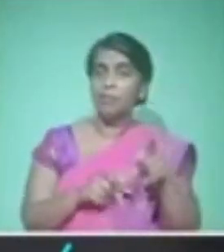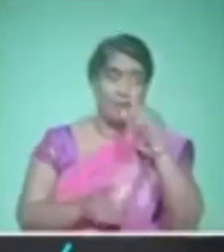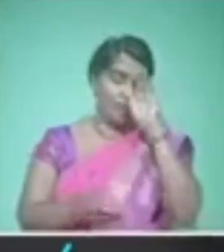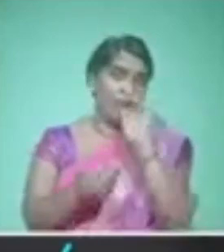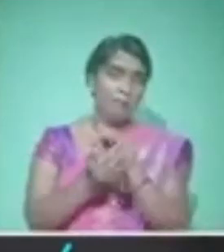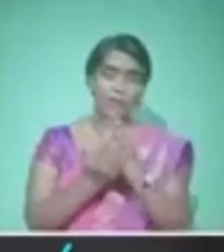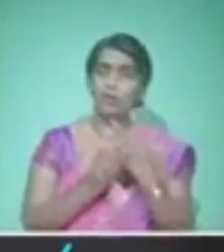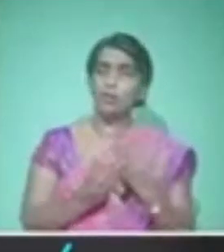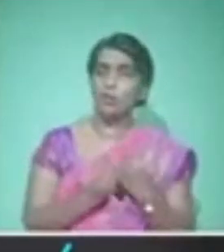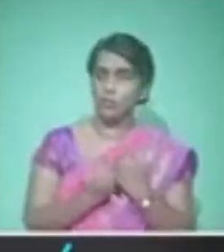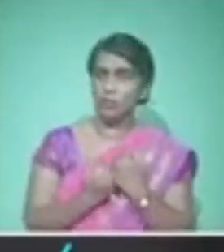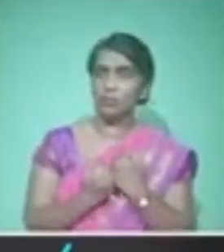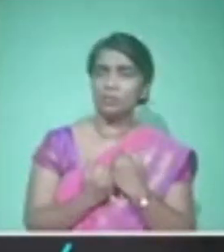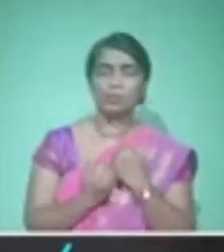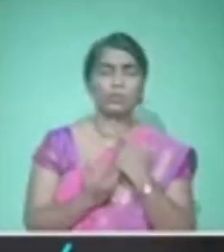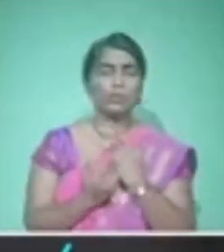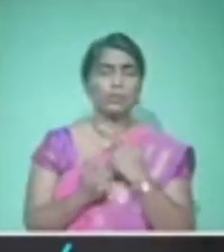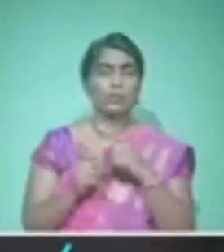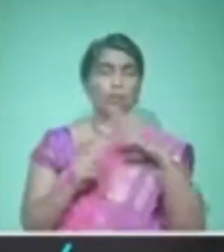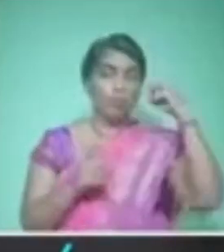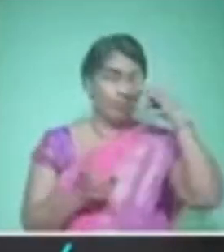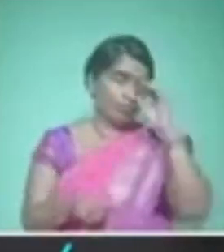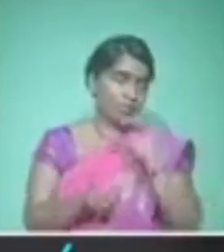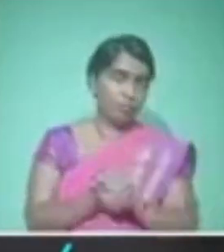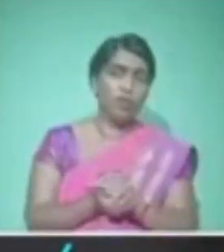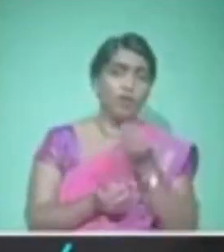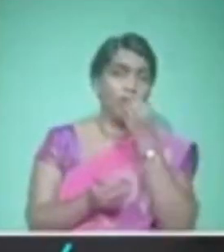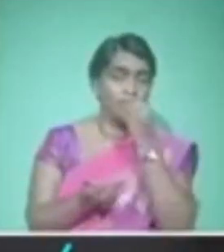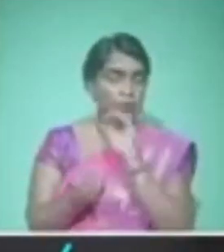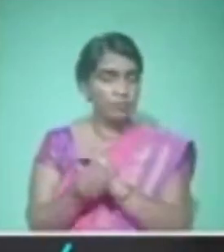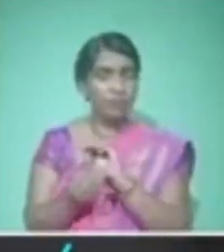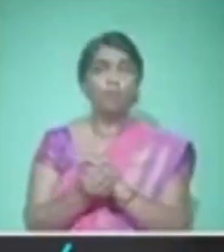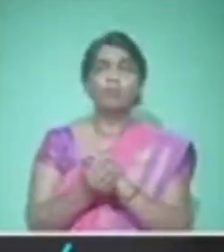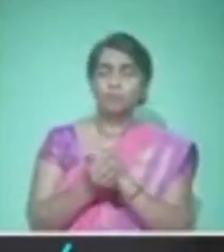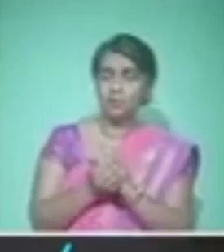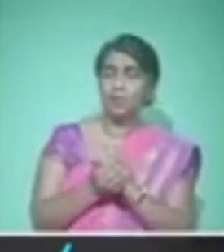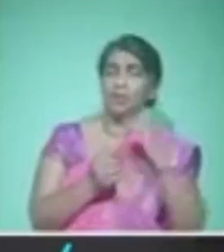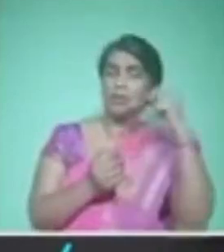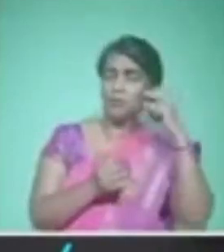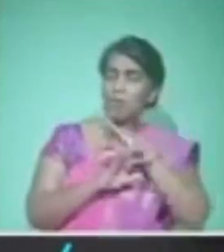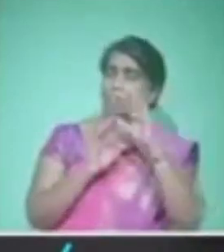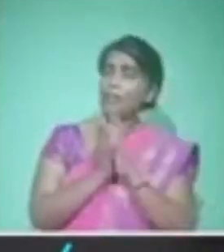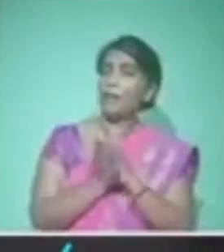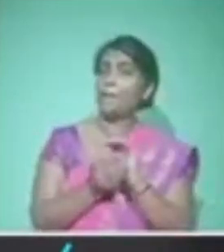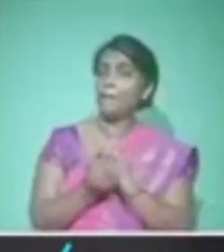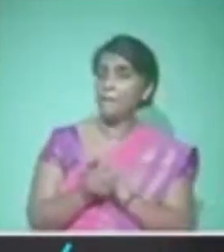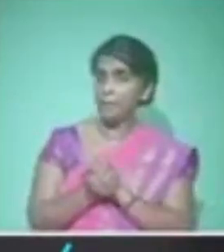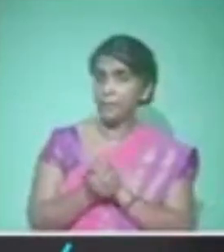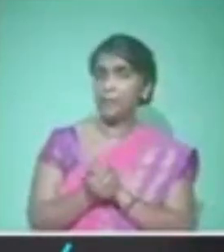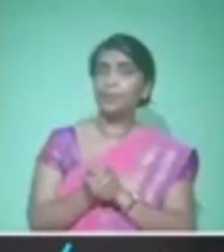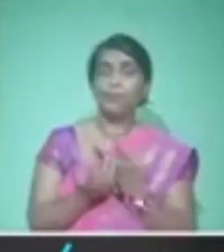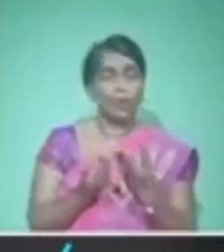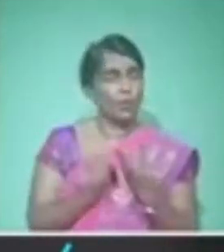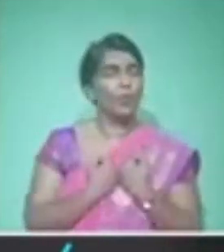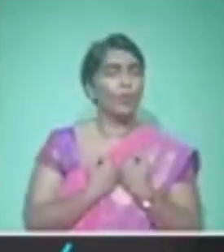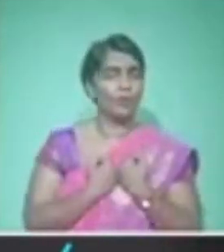ආරක්ෂාව. It can be security, it can be energy security, it can be food security. ඒක අවශ්‍යයි. ඒක දෙකක් නැහැ. ඒක අපි පිළිගන්නවා. ඒක